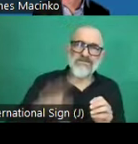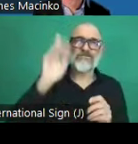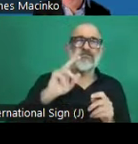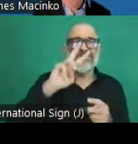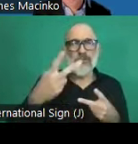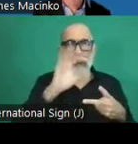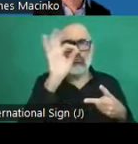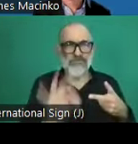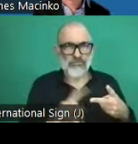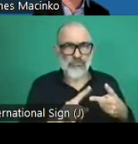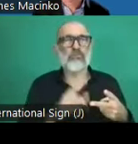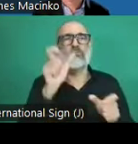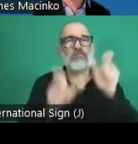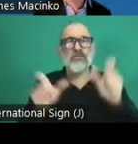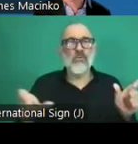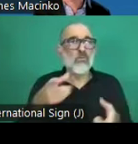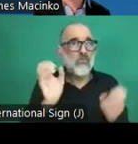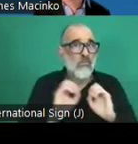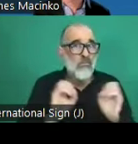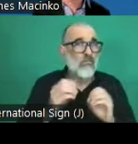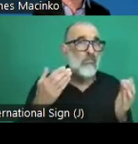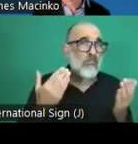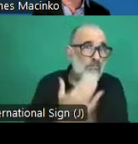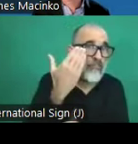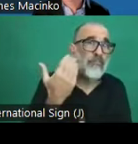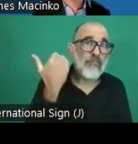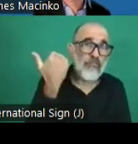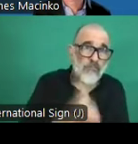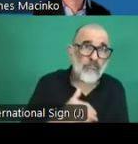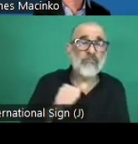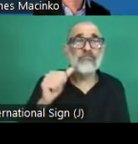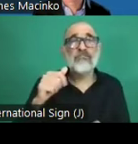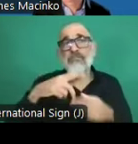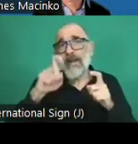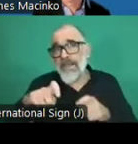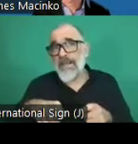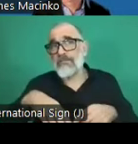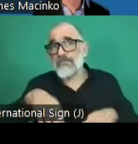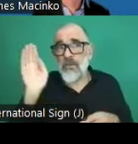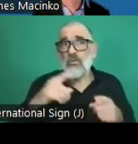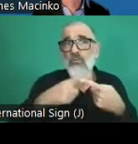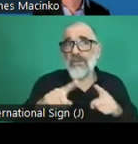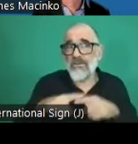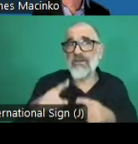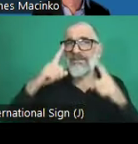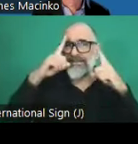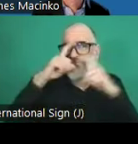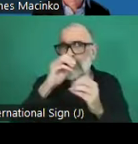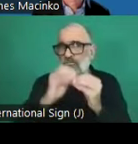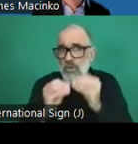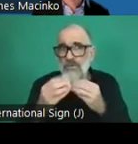chercher des conditions de santé préventive et on peut donc voir qu'est-ce que c'est